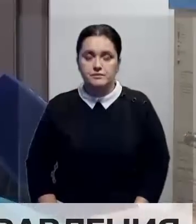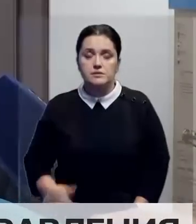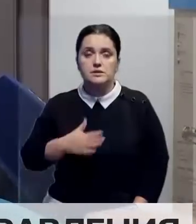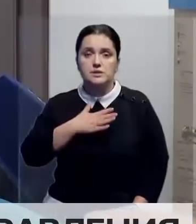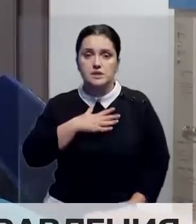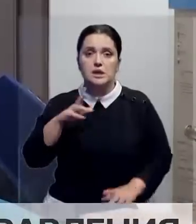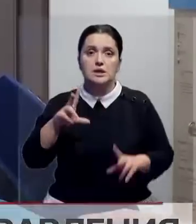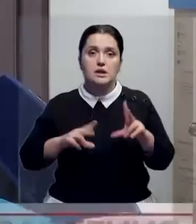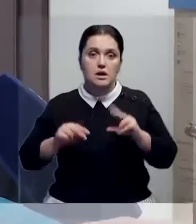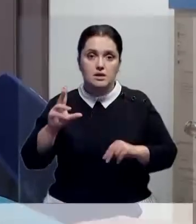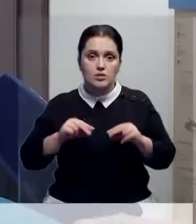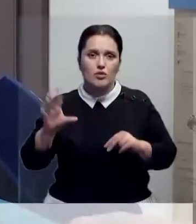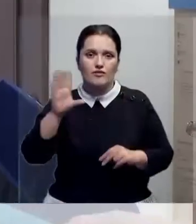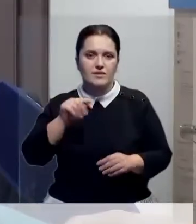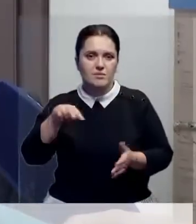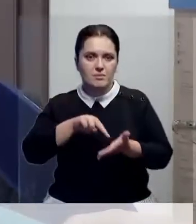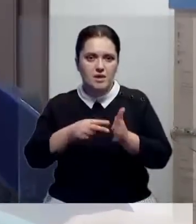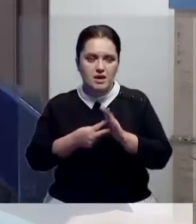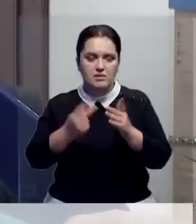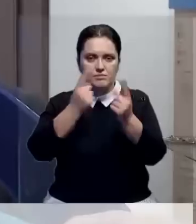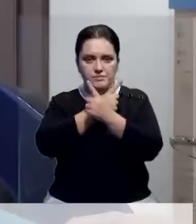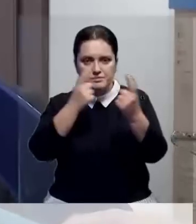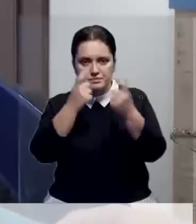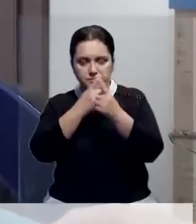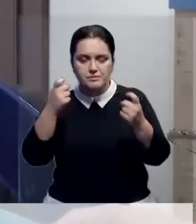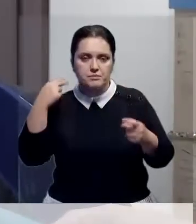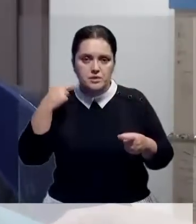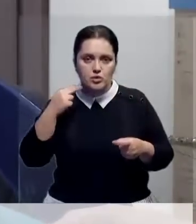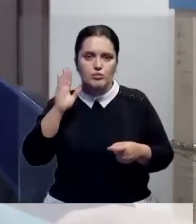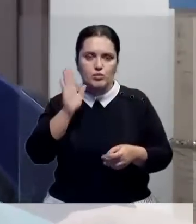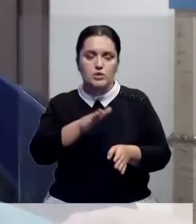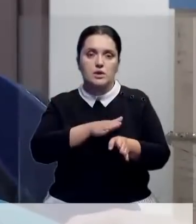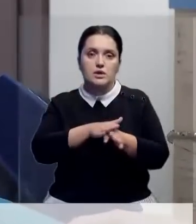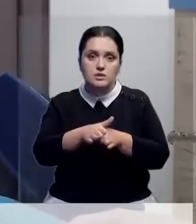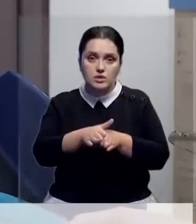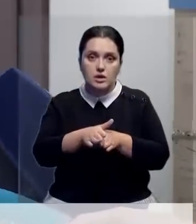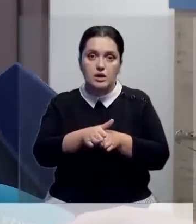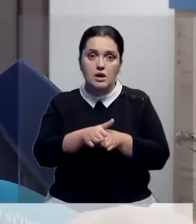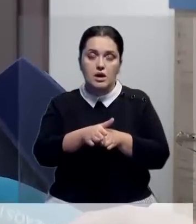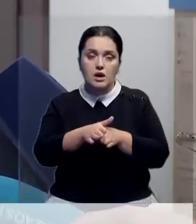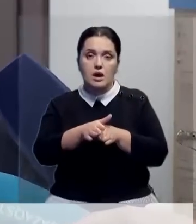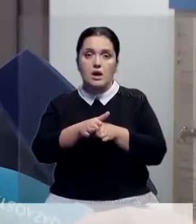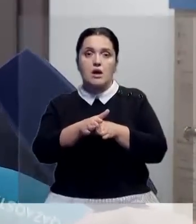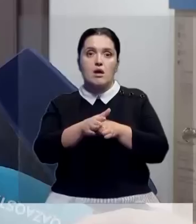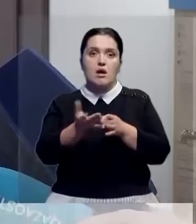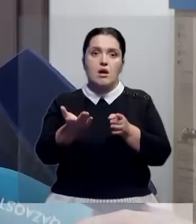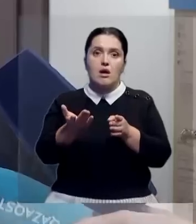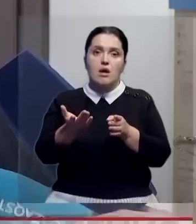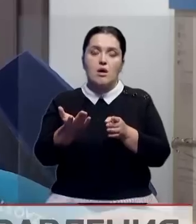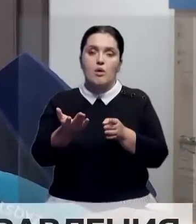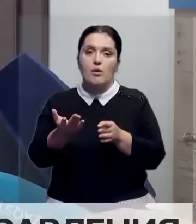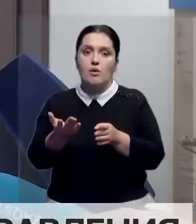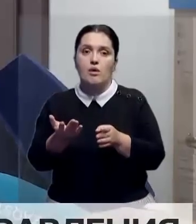эти инициативы будут реализованы, но насколько действительно это будет реализовано, я думаю,